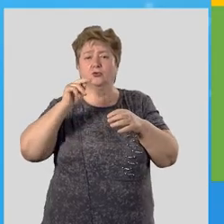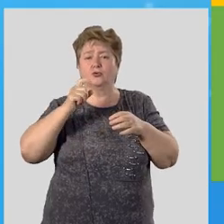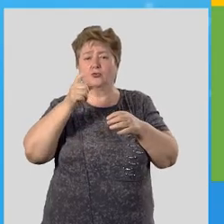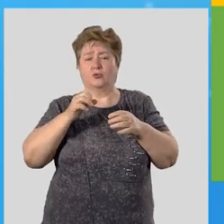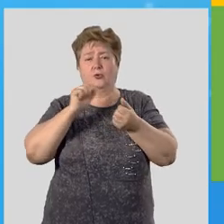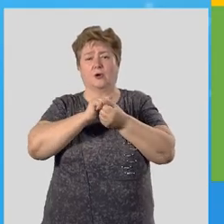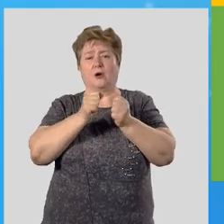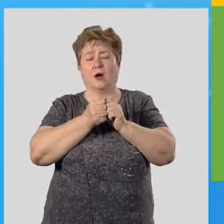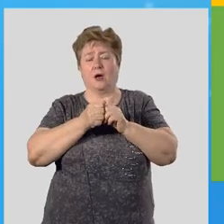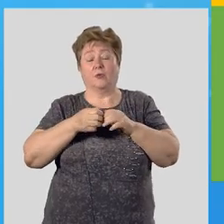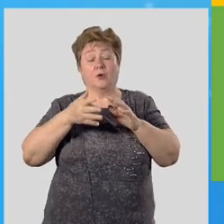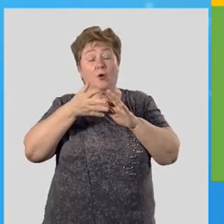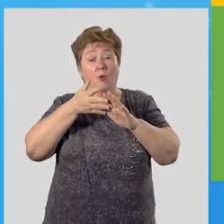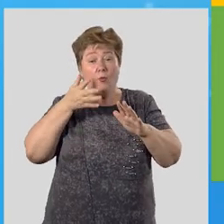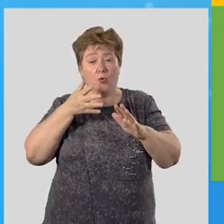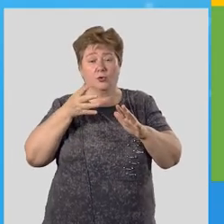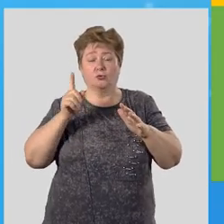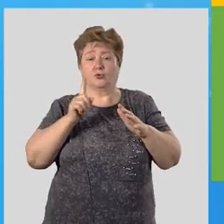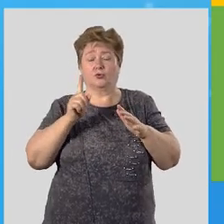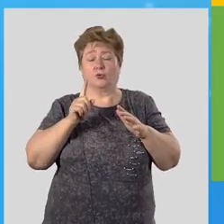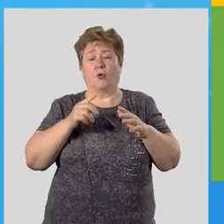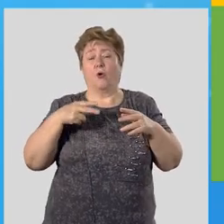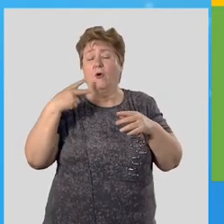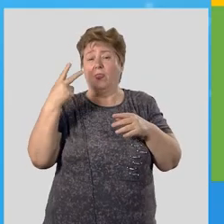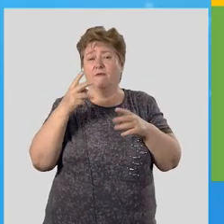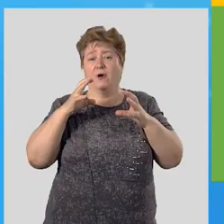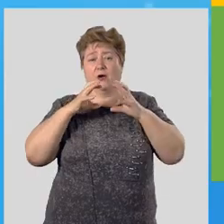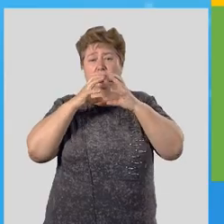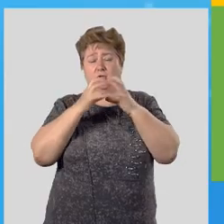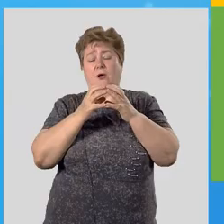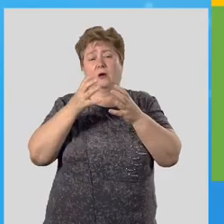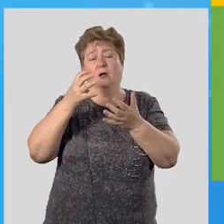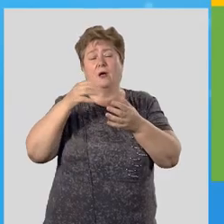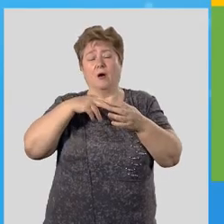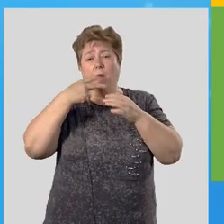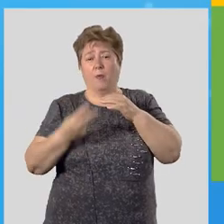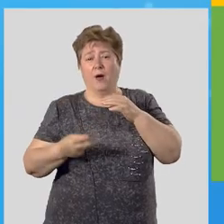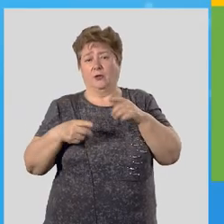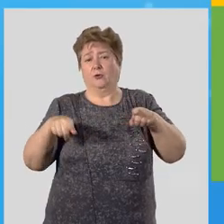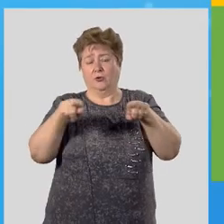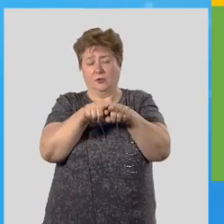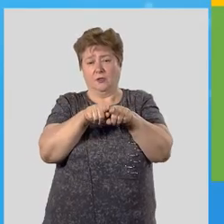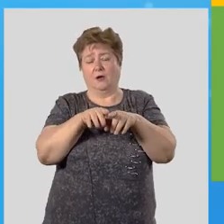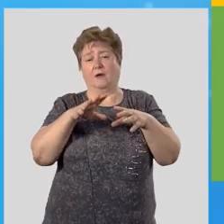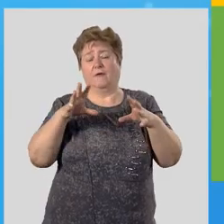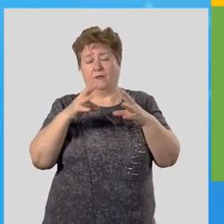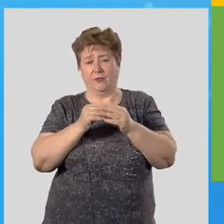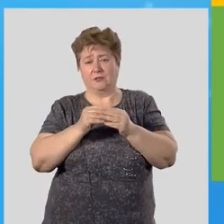и камня, убедился, что оба шара достигают Земли одновременно.